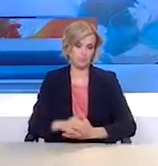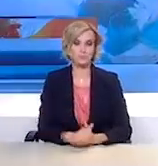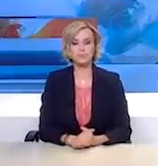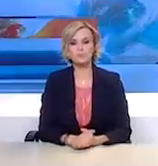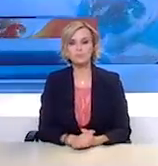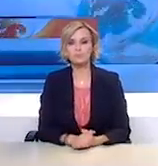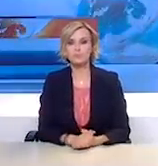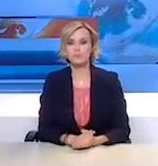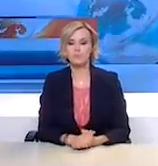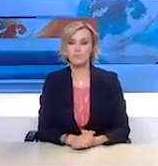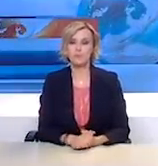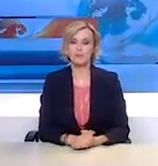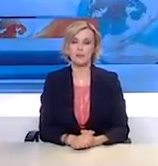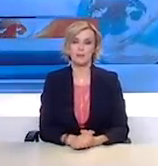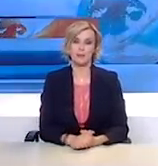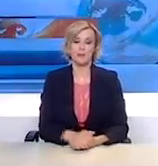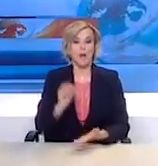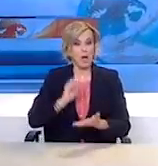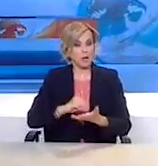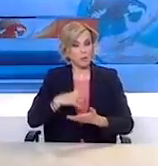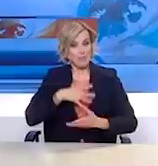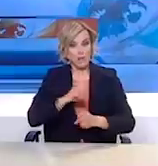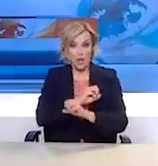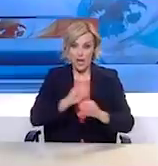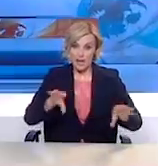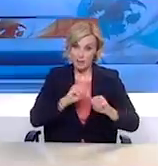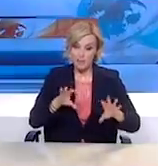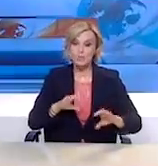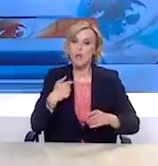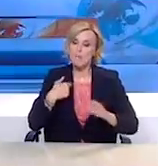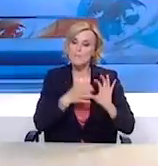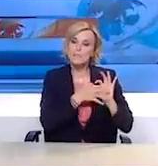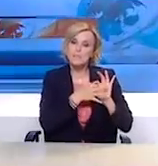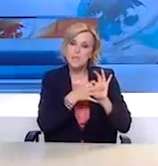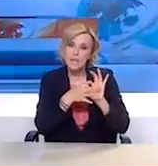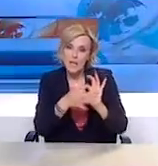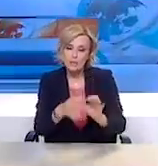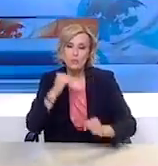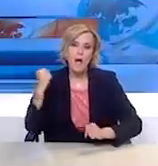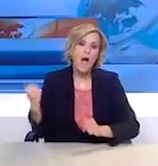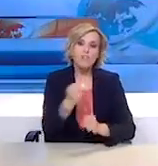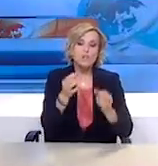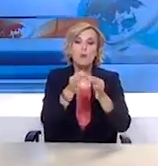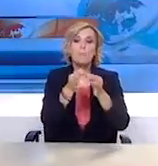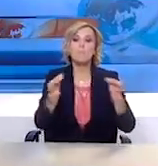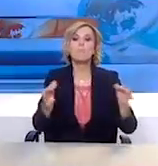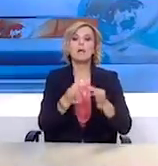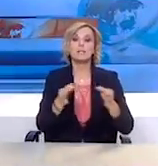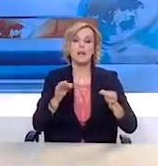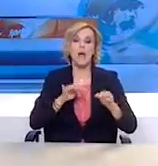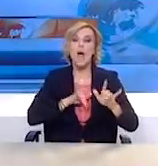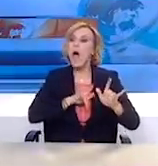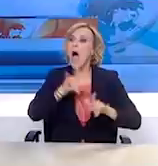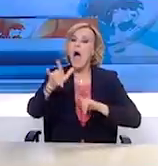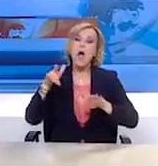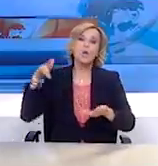ενημερώσω ότι συνεχίζεται το επιχειρησιακό σχέδιο όσον αφορά στα αεροδρόμια. Σε εξέταση για τον κορονοϊό υποβάλλονται